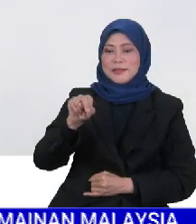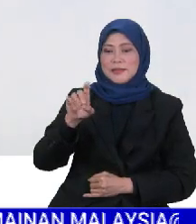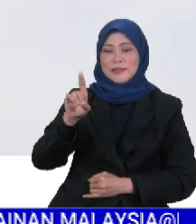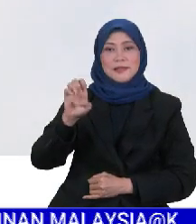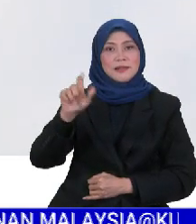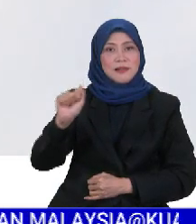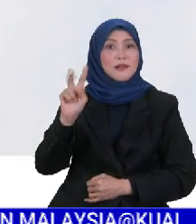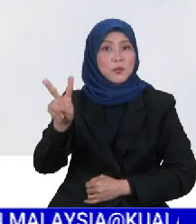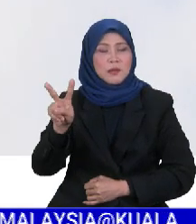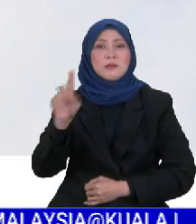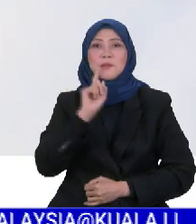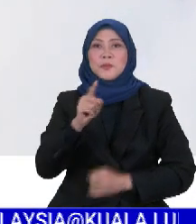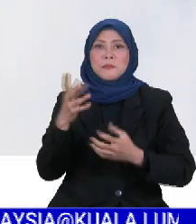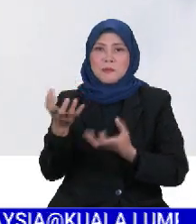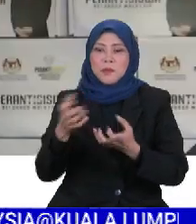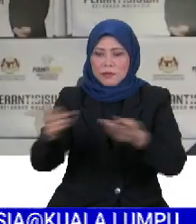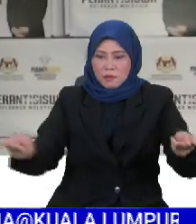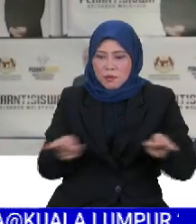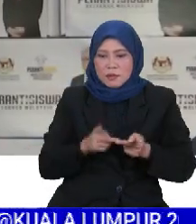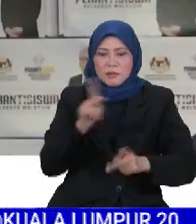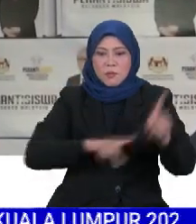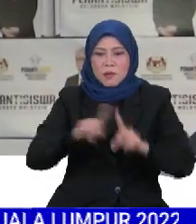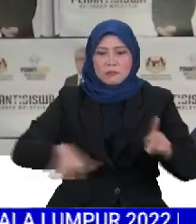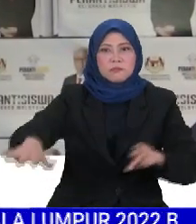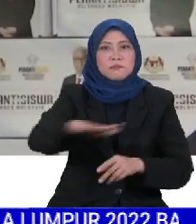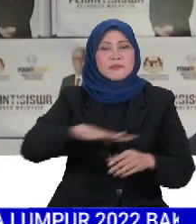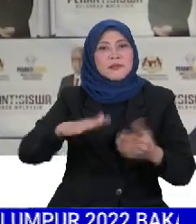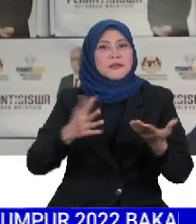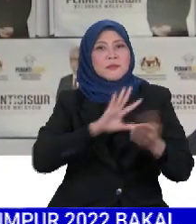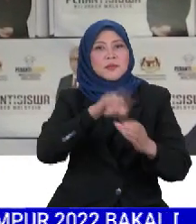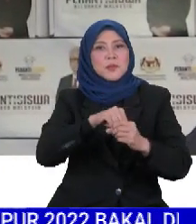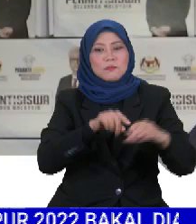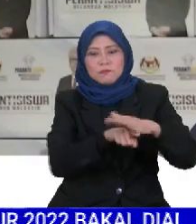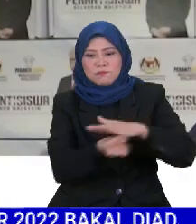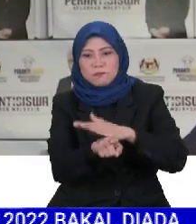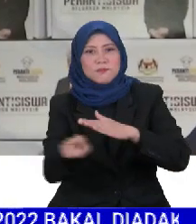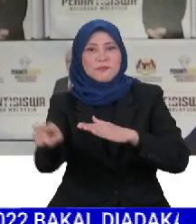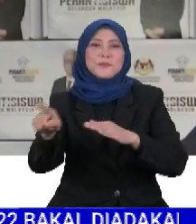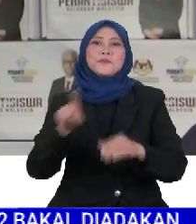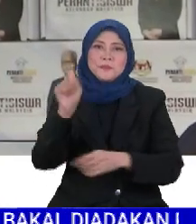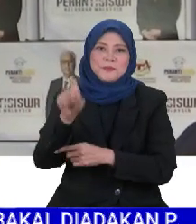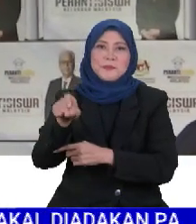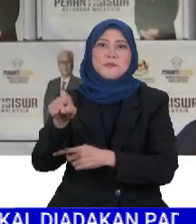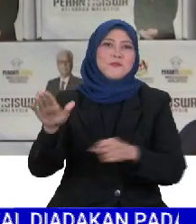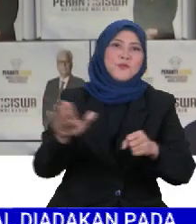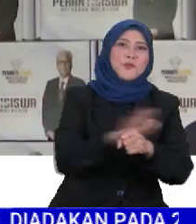mahukan ke semua kawasan berpenduduk termasuk di kawasan terpencil di pendalaman juga harus